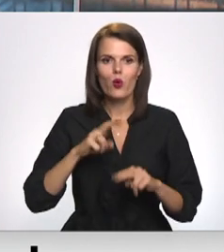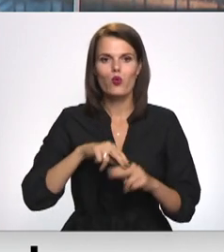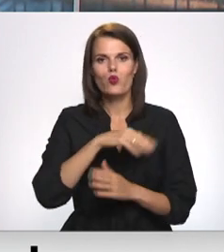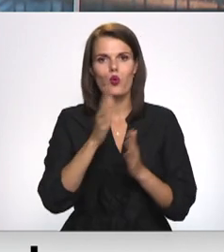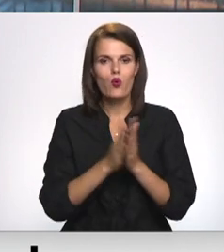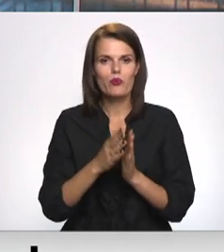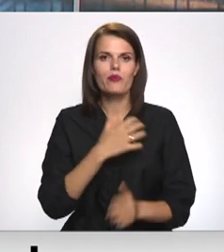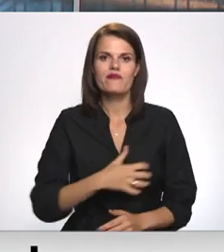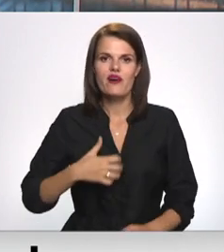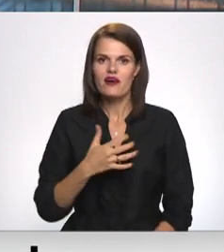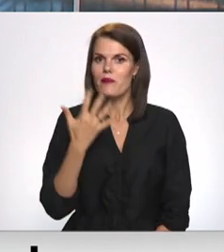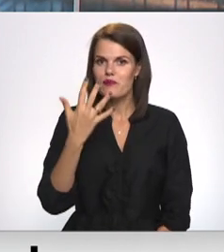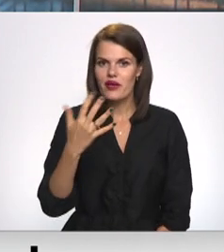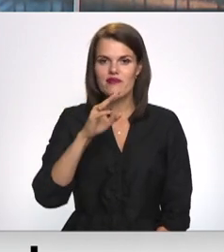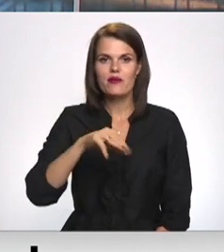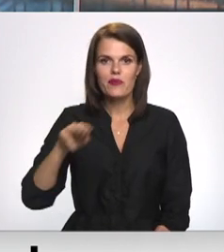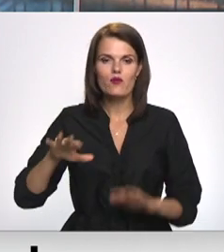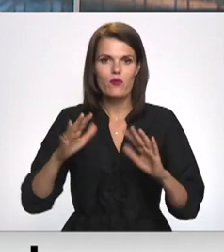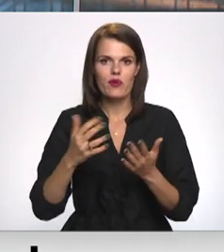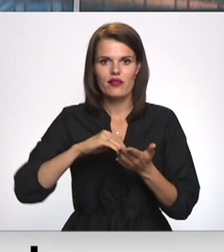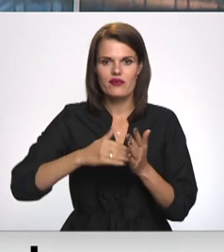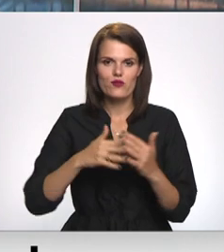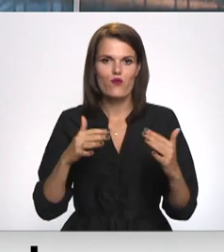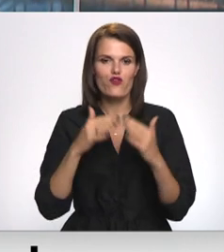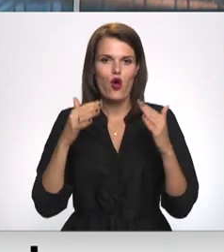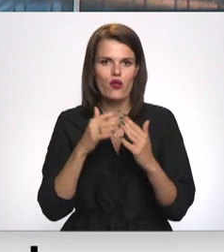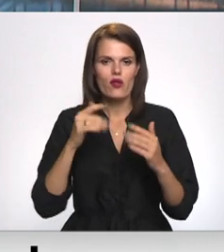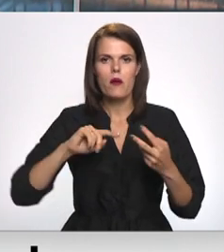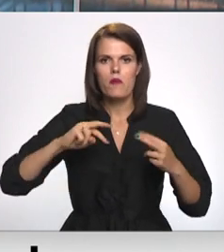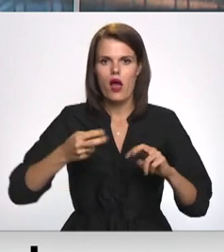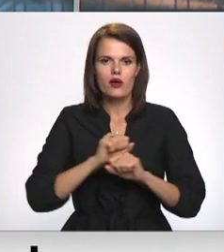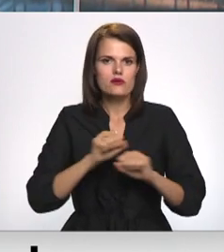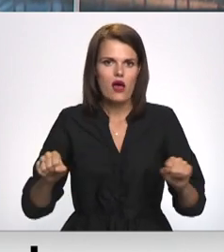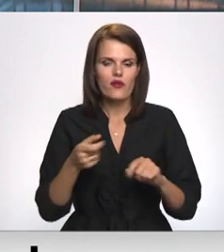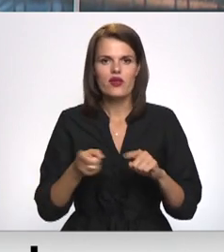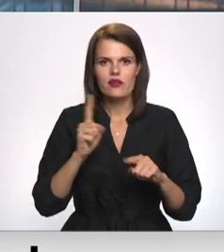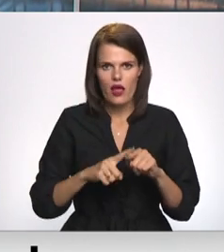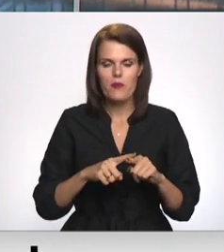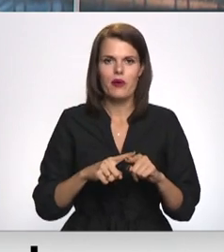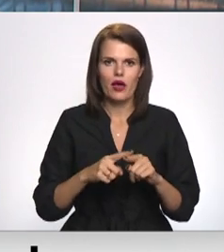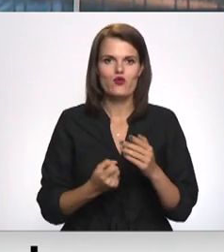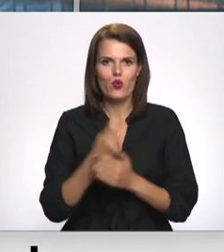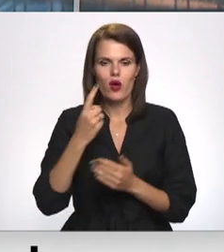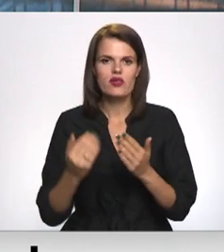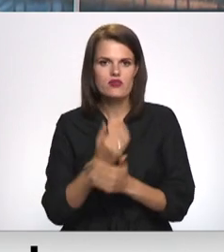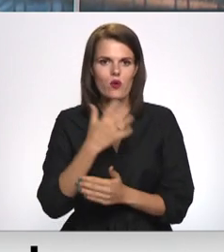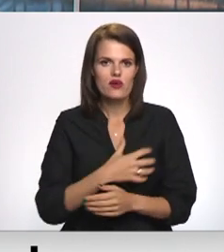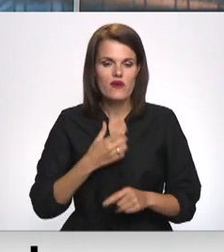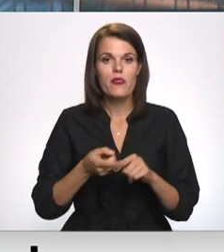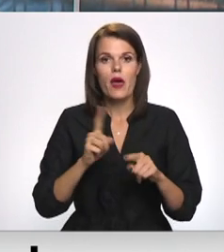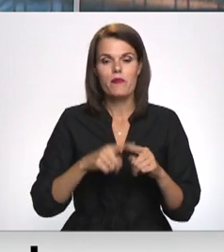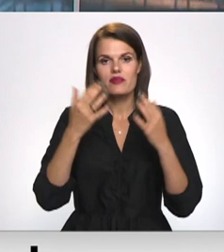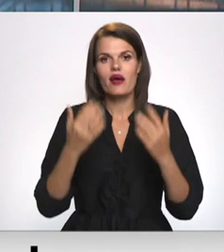gan nepieciešami ir 5 000 000 eiro, bet situācija frontē mainās strauji un rodas aizvien jaunas vajadzības. Tādēļ ziedojuma akcijas